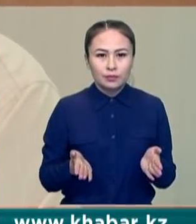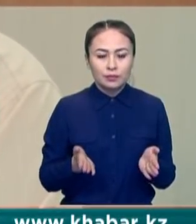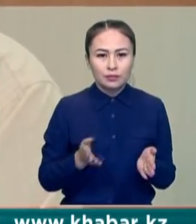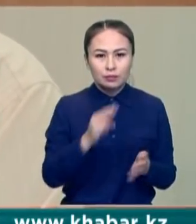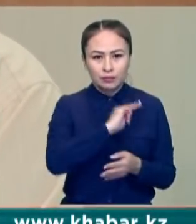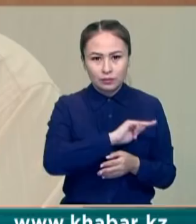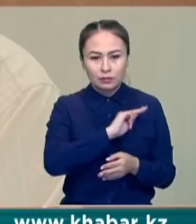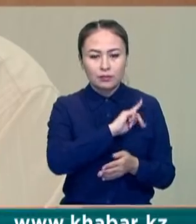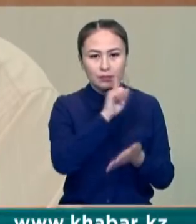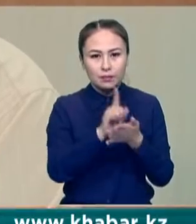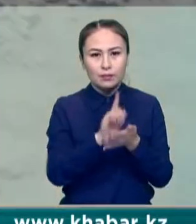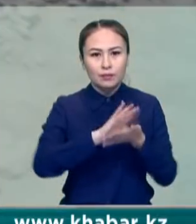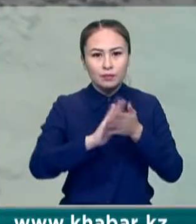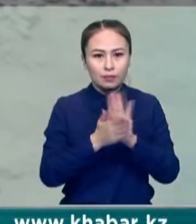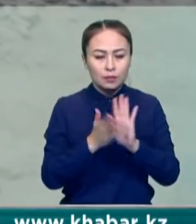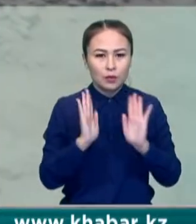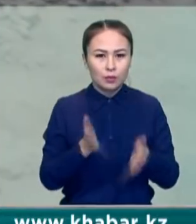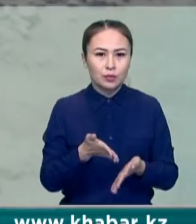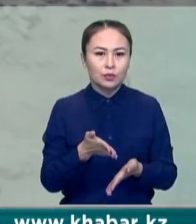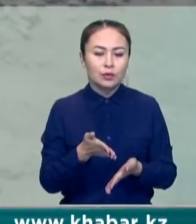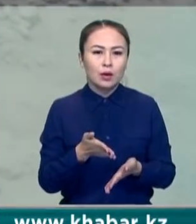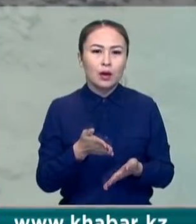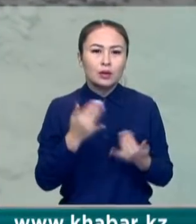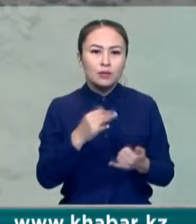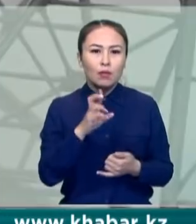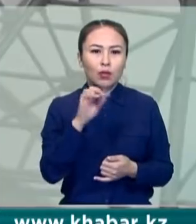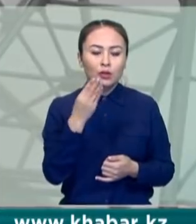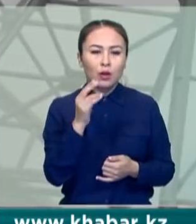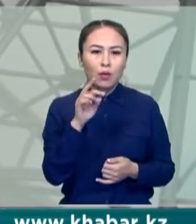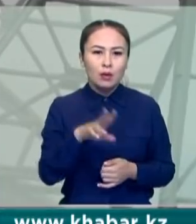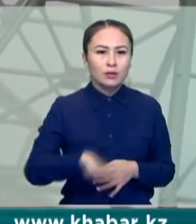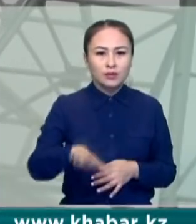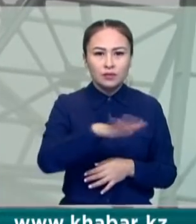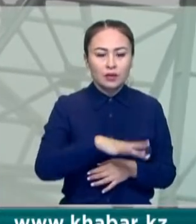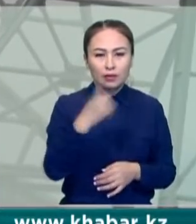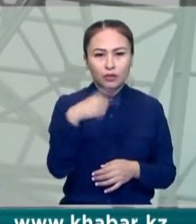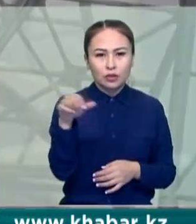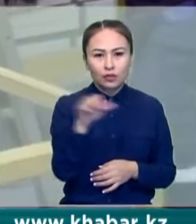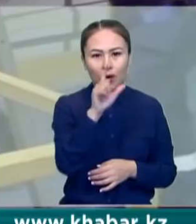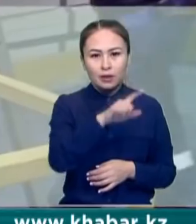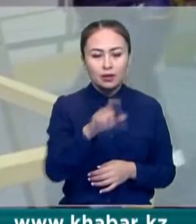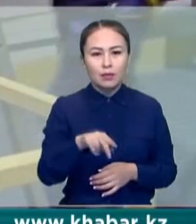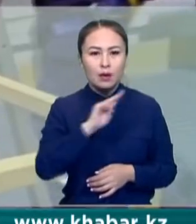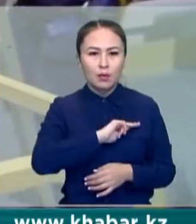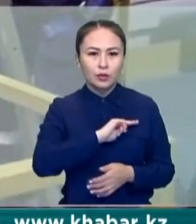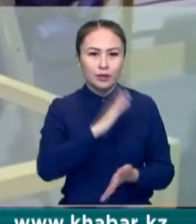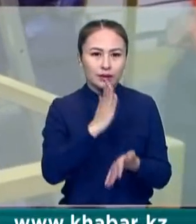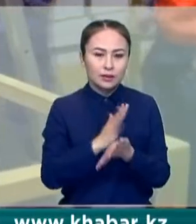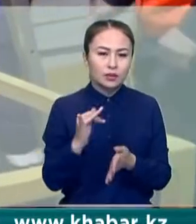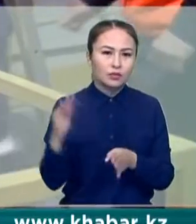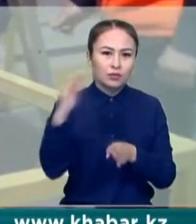еңбек шартын жасасамыз. Атап өтерлігі Бозшакөл кен байыту комбинатында 1,5 мыңнан астам адам жұмыс істейді.